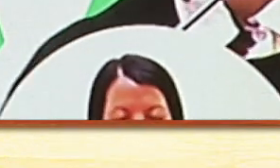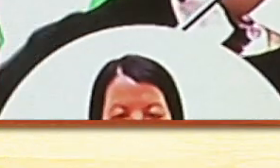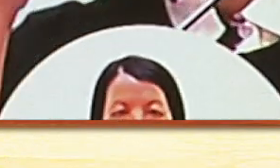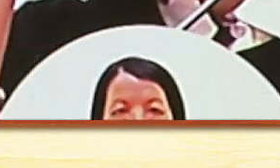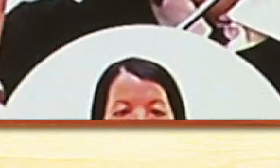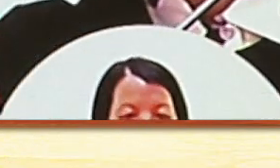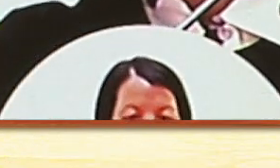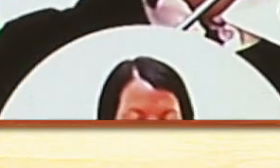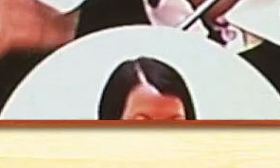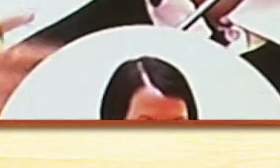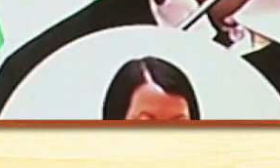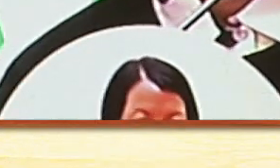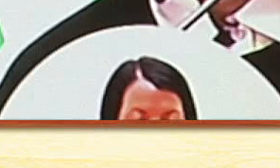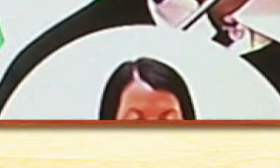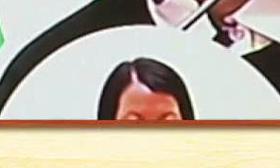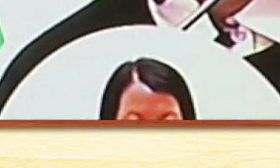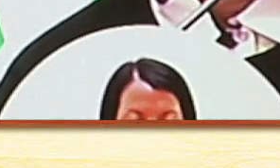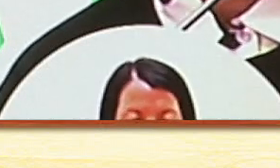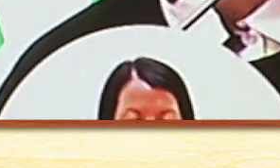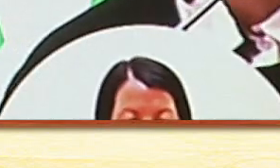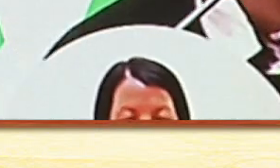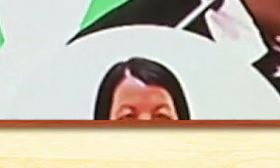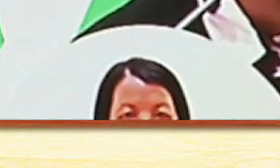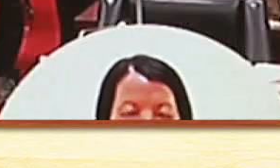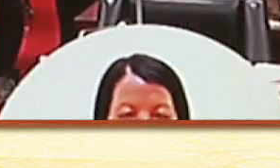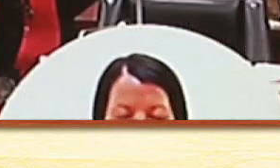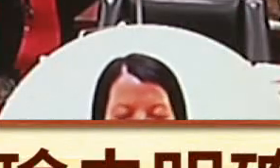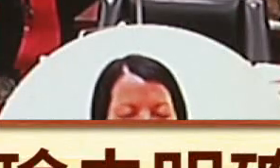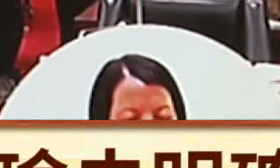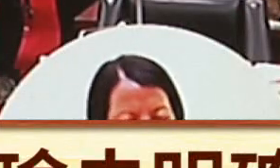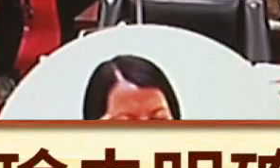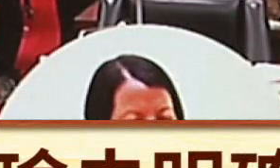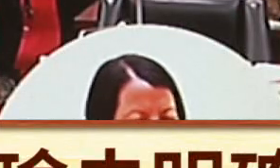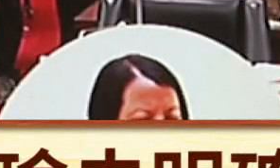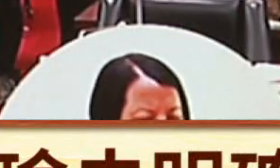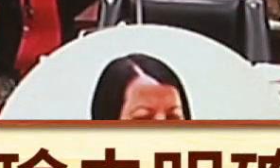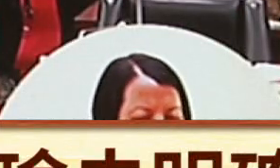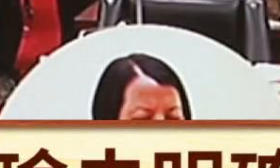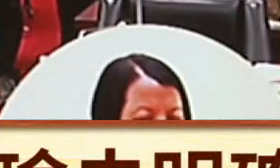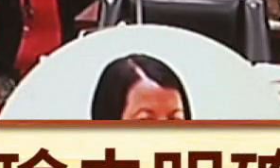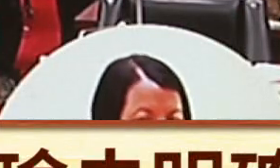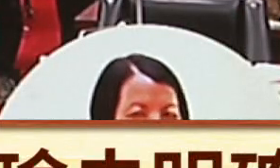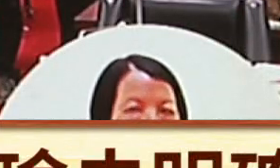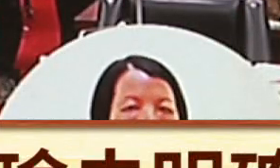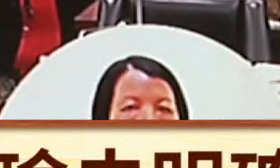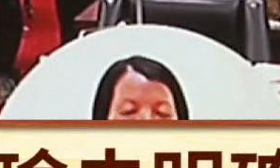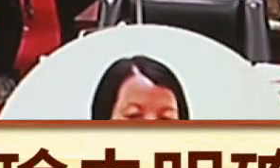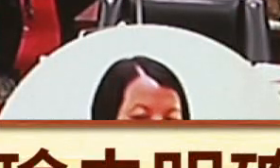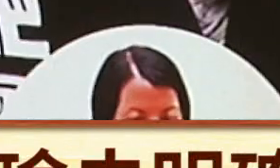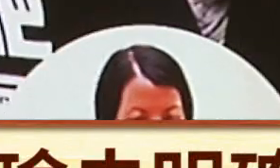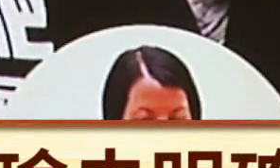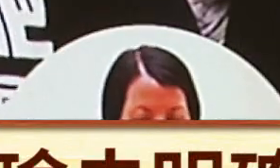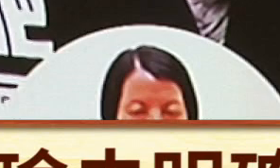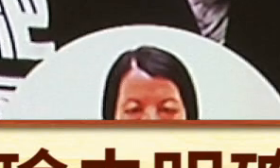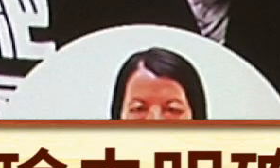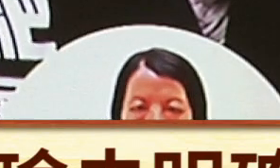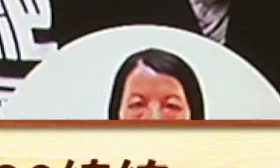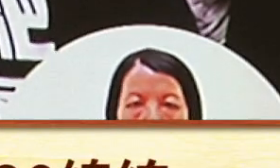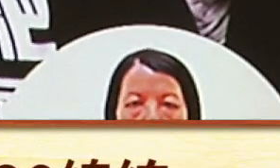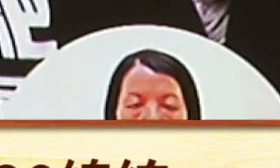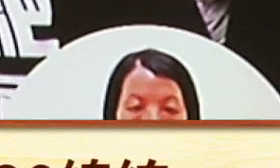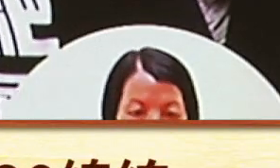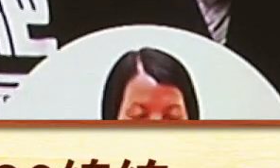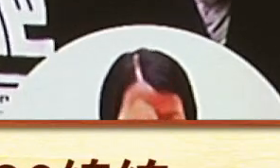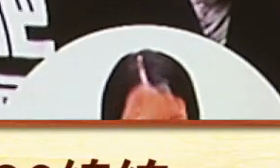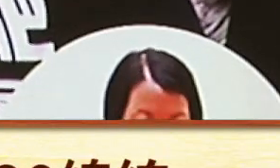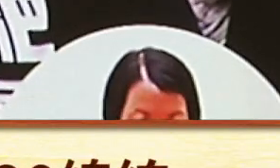开始辞职高雄市市长，专心去拼你的总统大位。 虽然爱讲清楚，你控你控，到底敢会出来选？ 国民党征